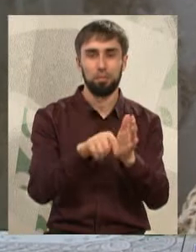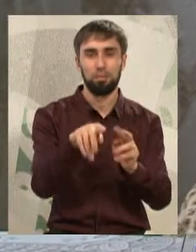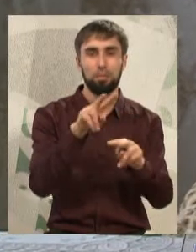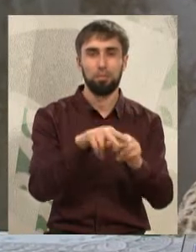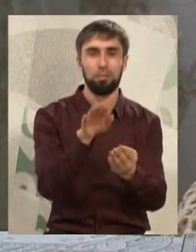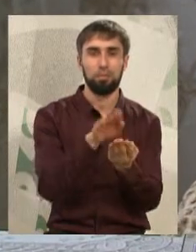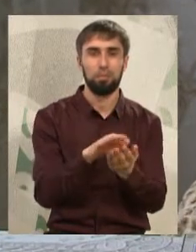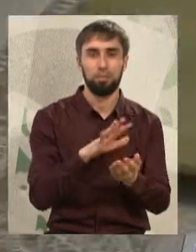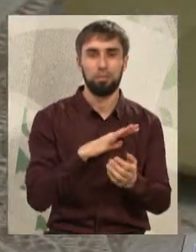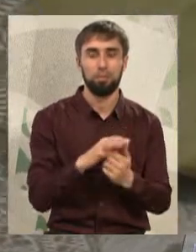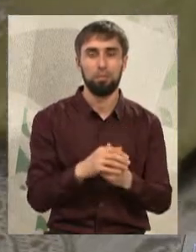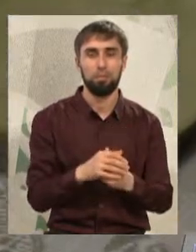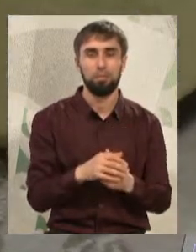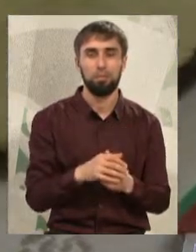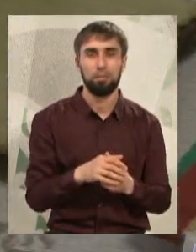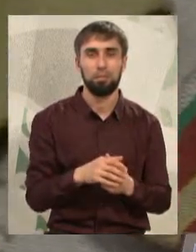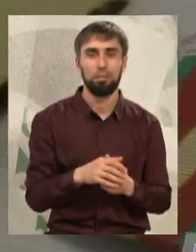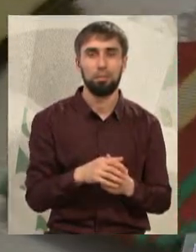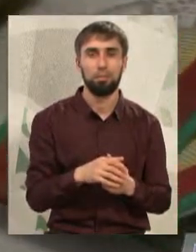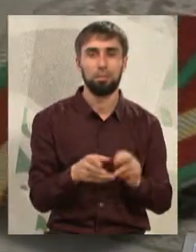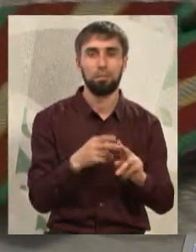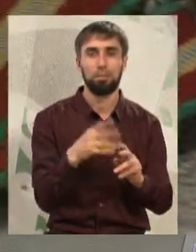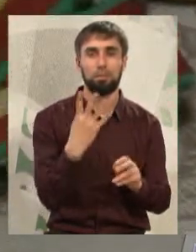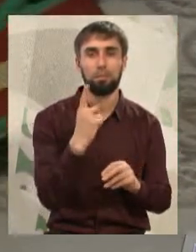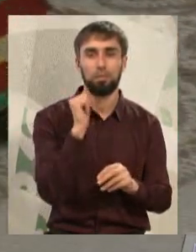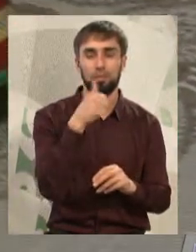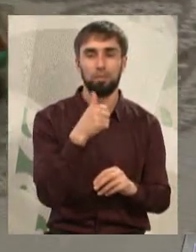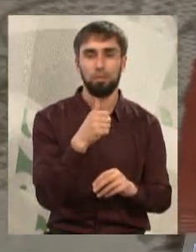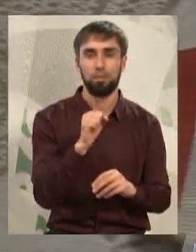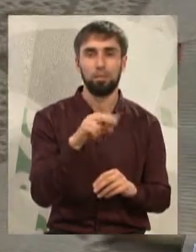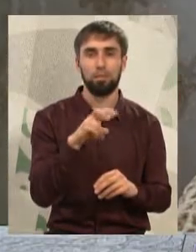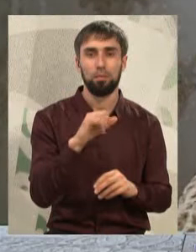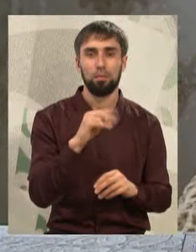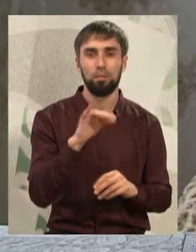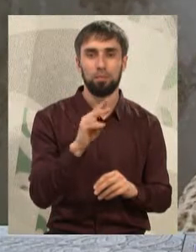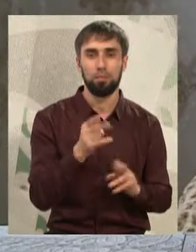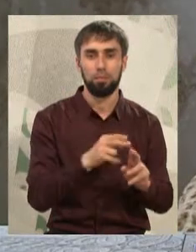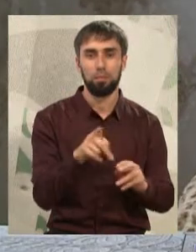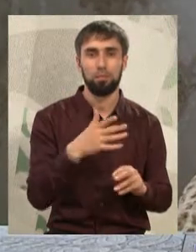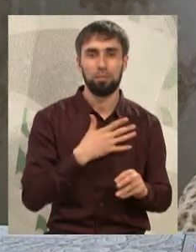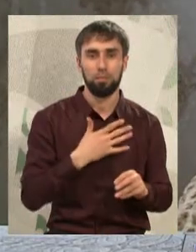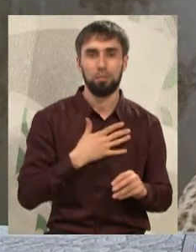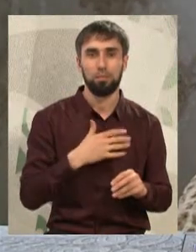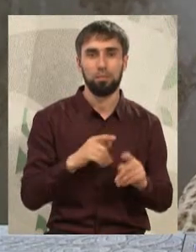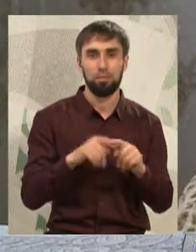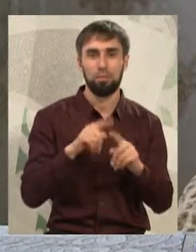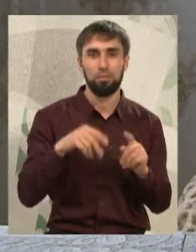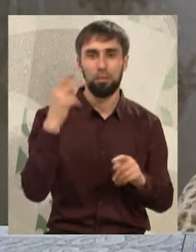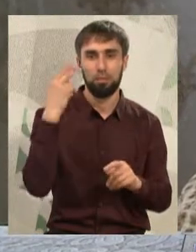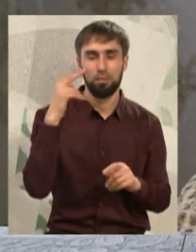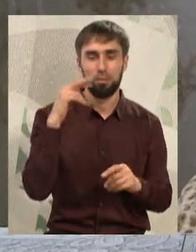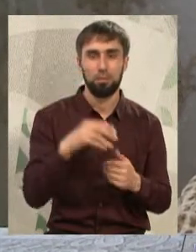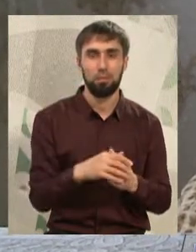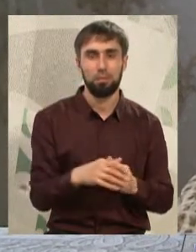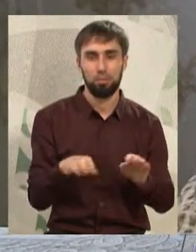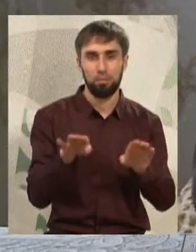Со слов однополченного, потому что он погиб в 41-м году. Алаудин, это мой родной племянник, дядя